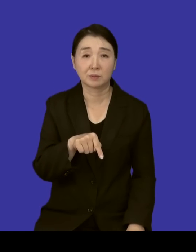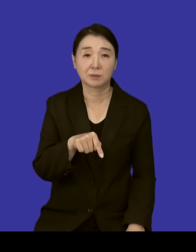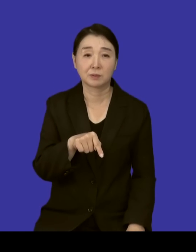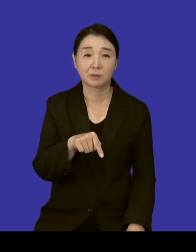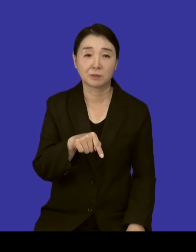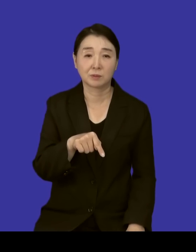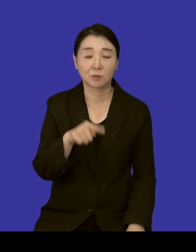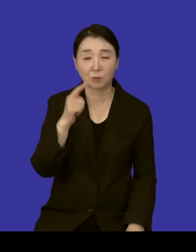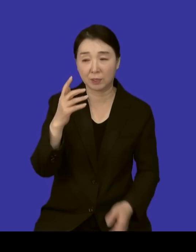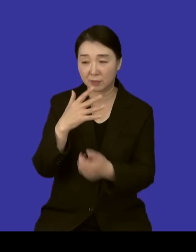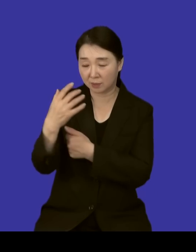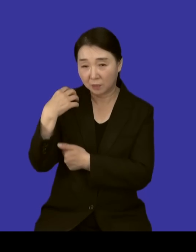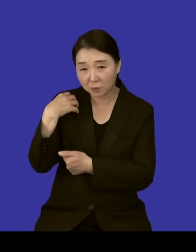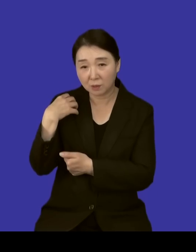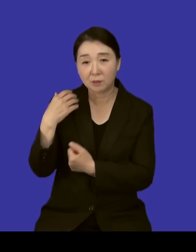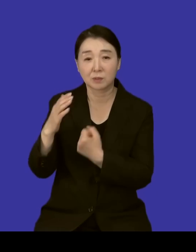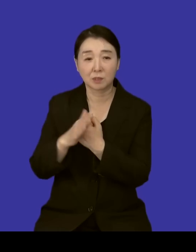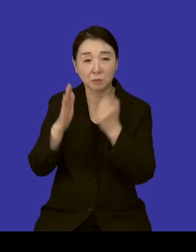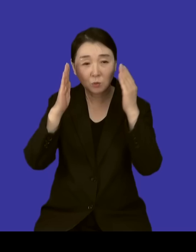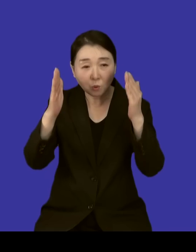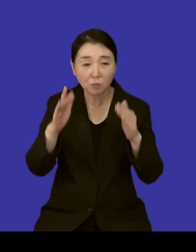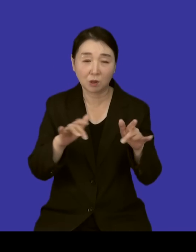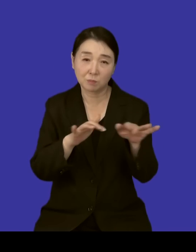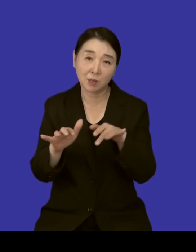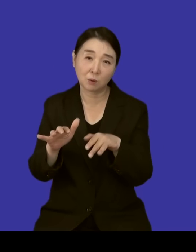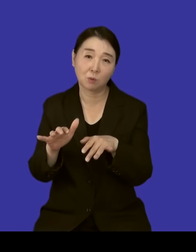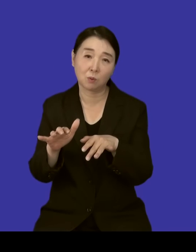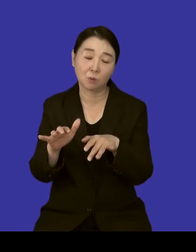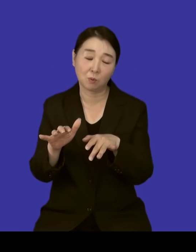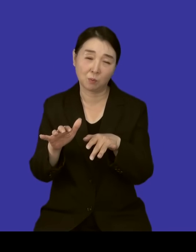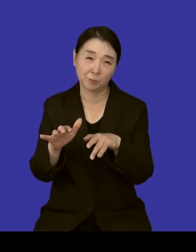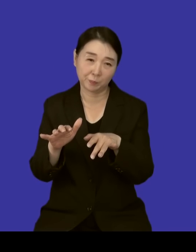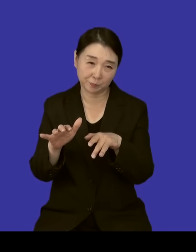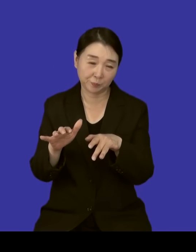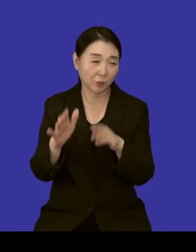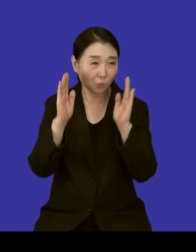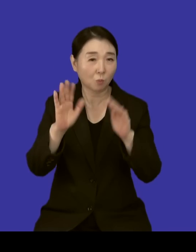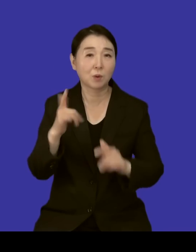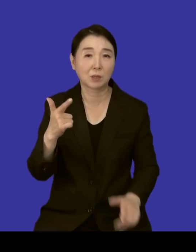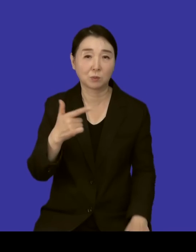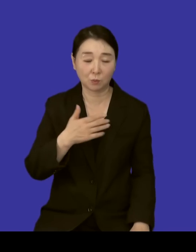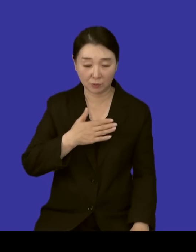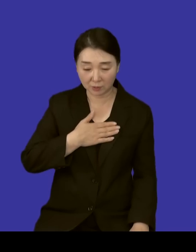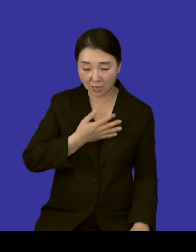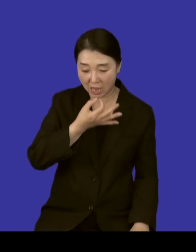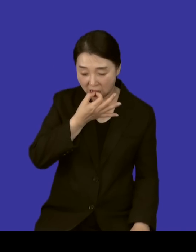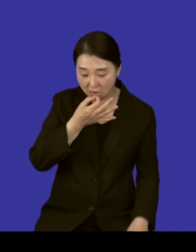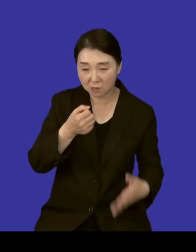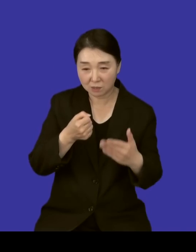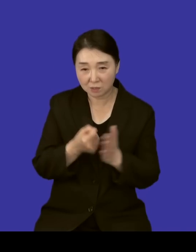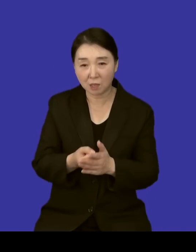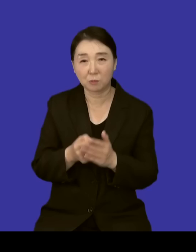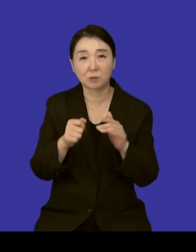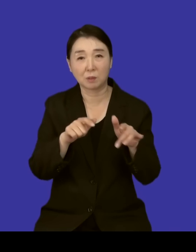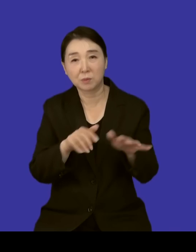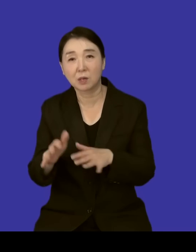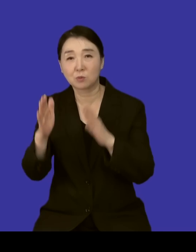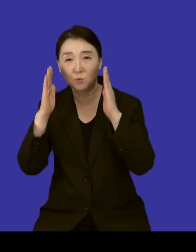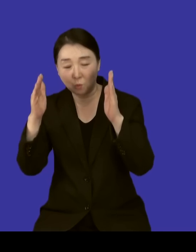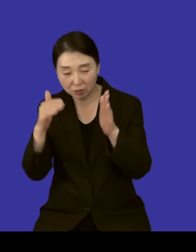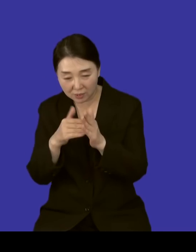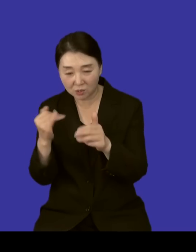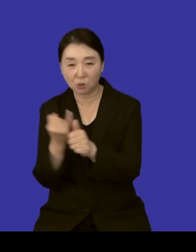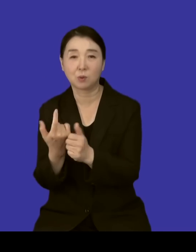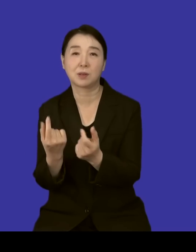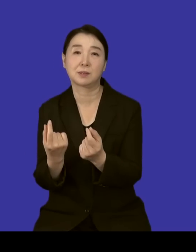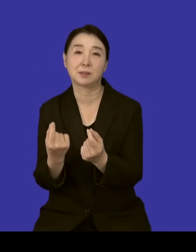그야말로 사명 때문에 공부하고 피아노 치고 결혼한 게 아니고 야망 때문에 피아노 치고 공부하고 결혼했구나. 더 쉬운